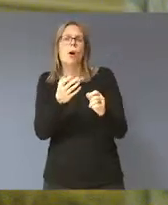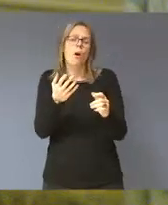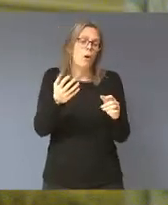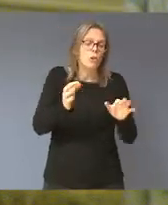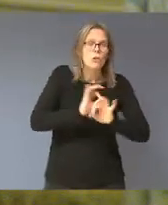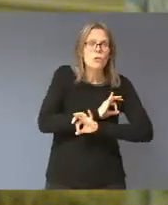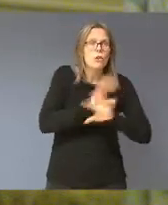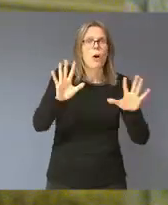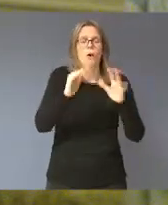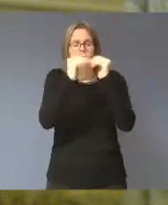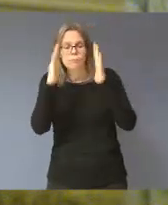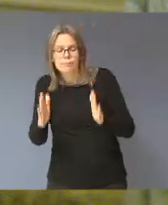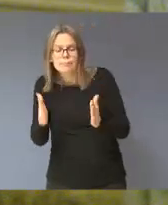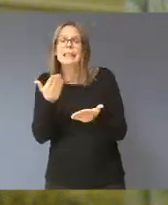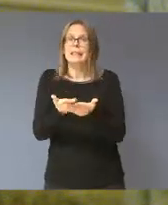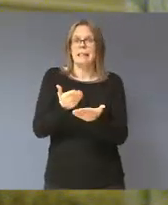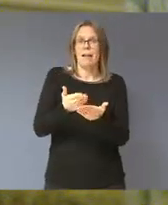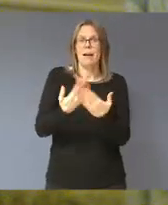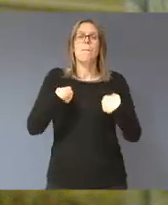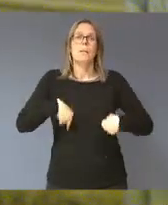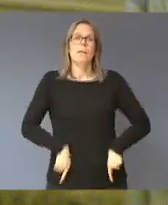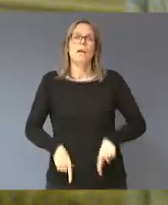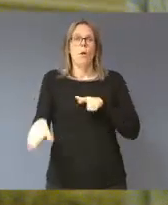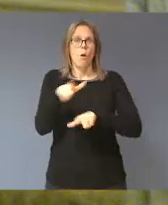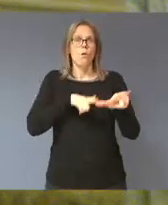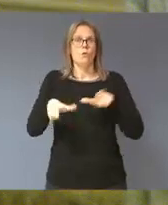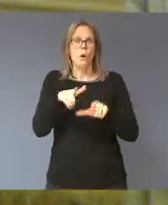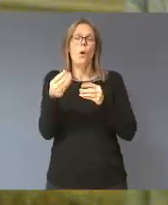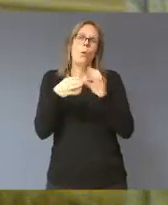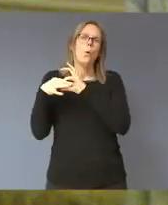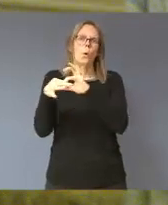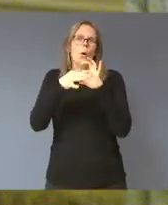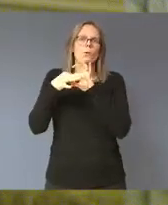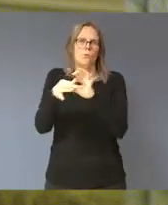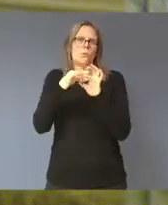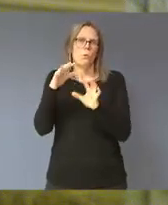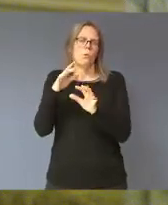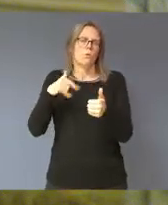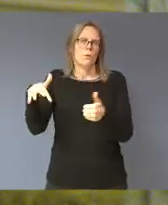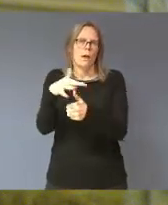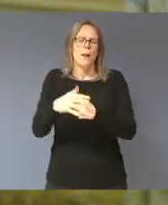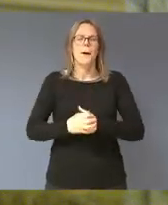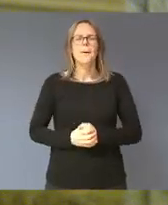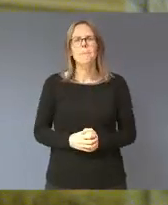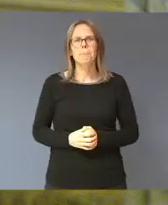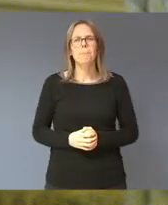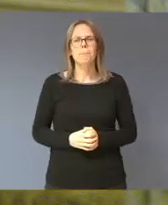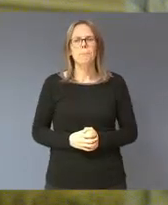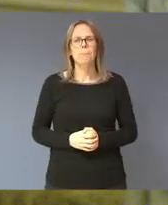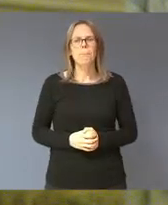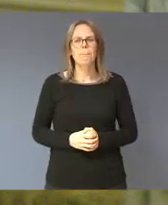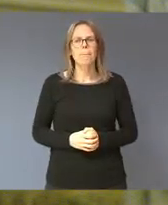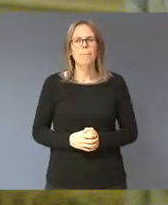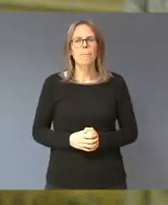relèvent de la compétence du ministère du Logement et de la Cohésion sociale. La ville de Reims est une ville qui